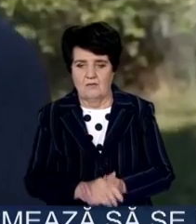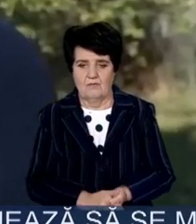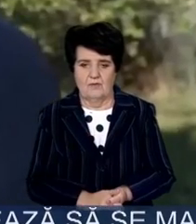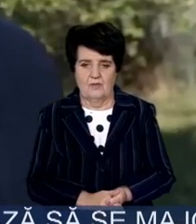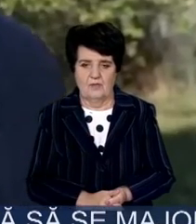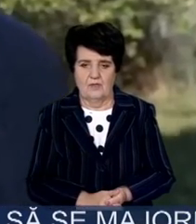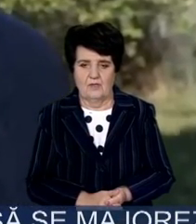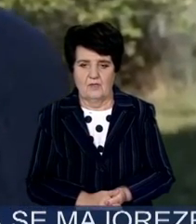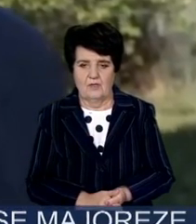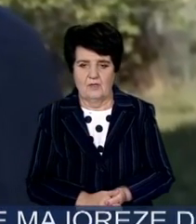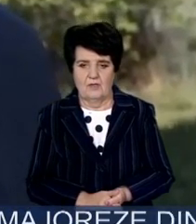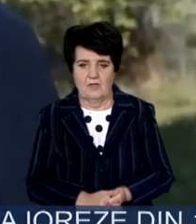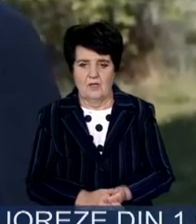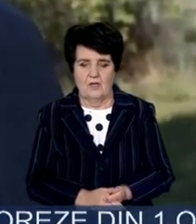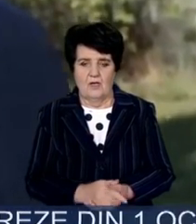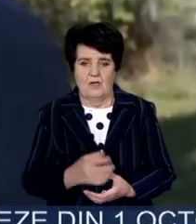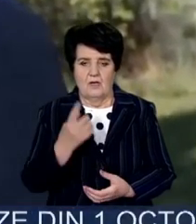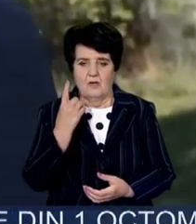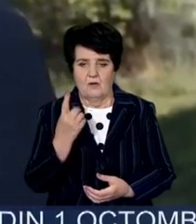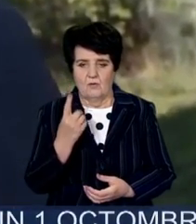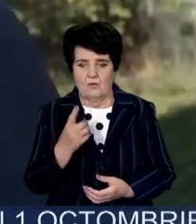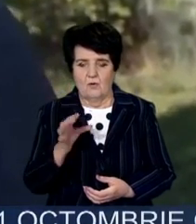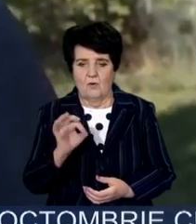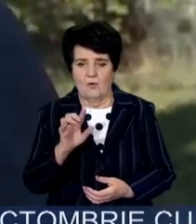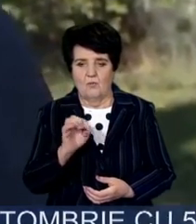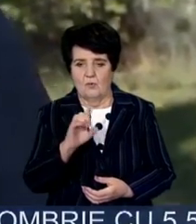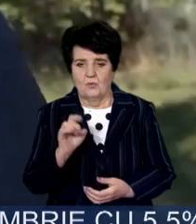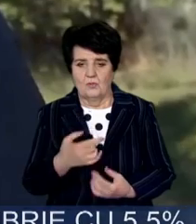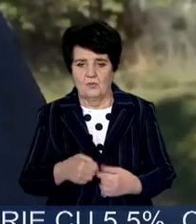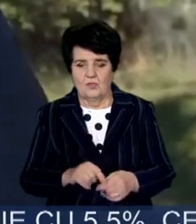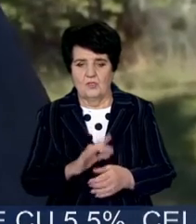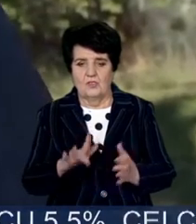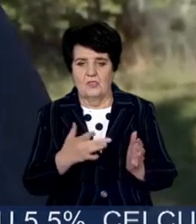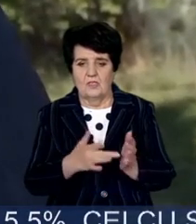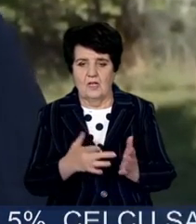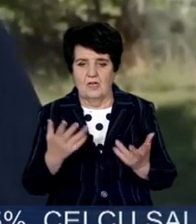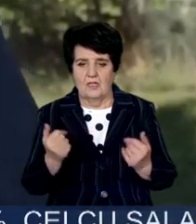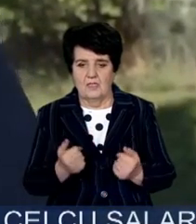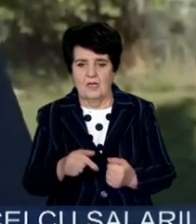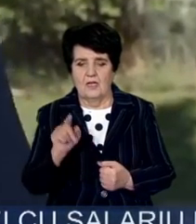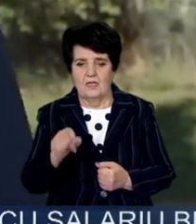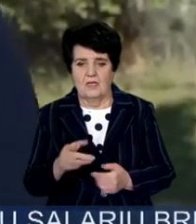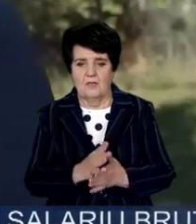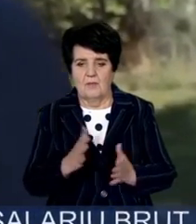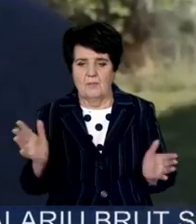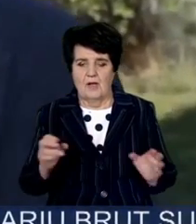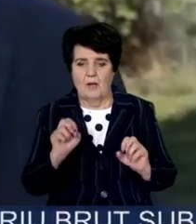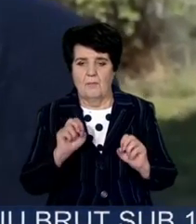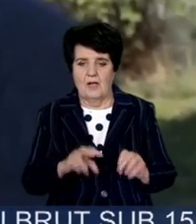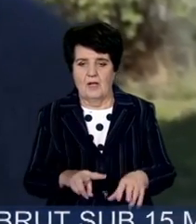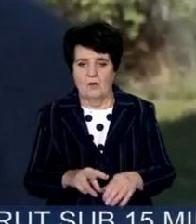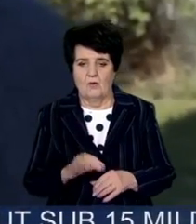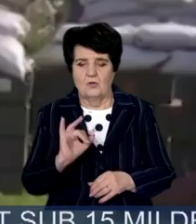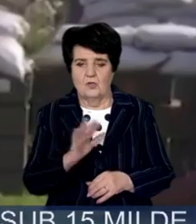tot nu-i strașnă. Un obuz nu e atât de înfricoșător, dar centrala da, ea reprezintă cel mai mare pericol pentru noi